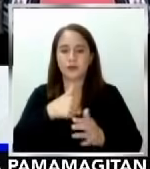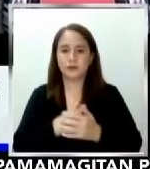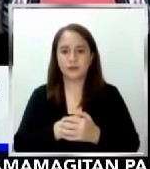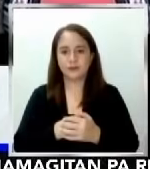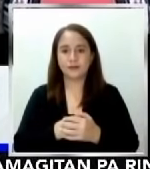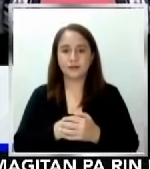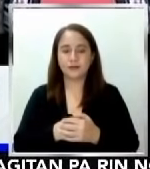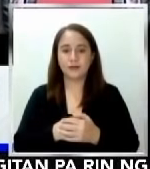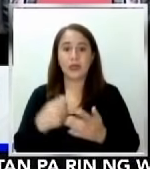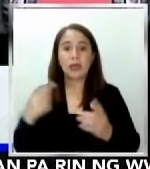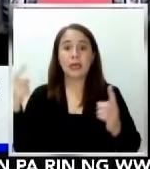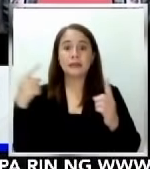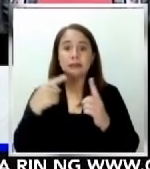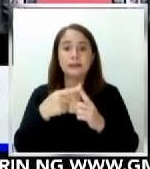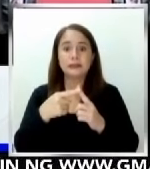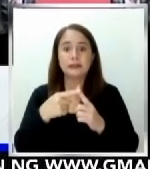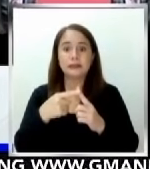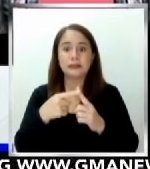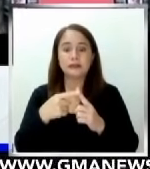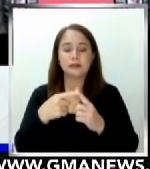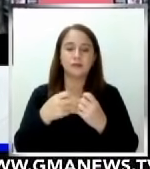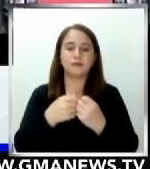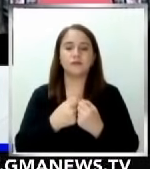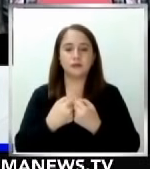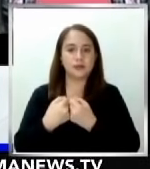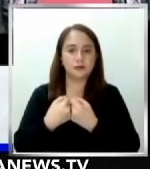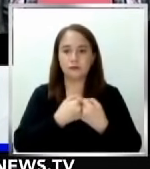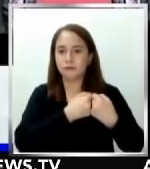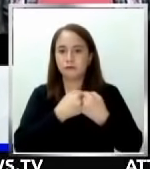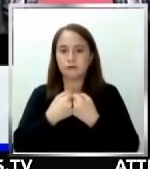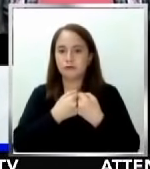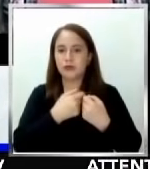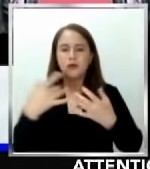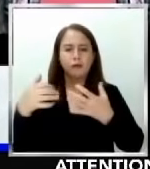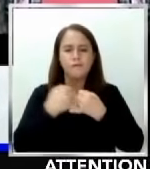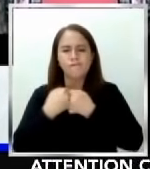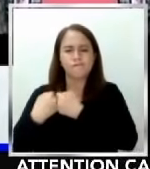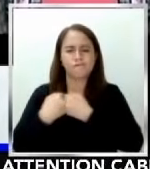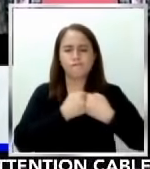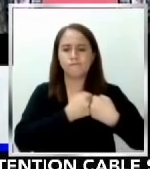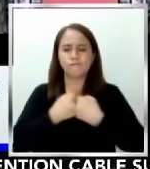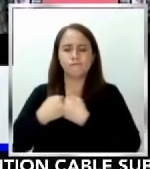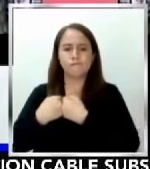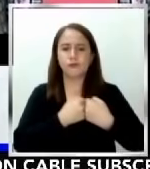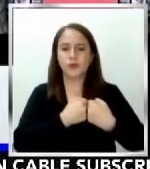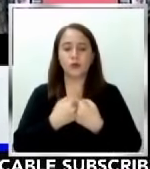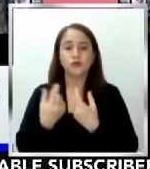sa nagpangbuno na doon. Habang raw nagpapangbuno sila, ang ginagawa nitong